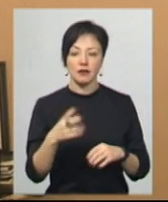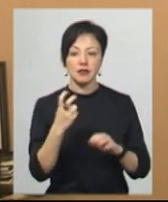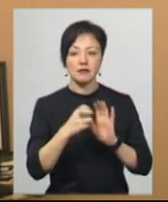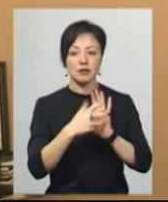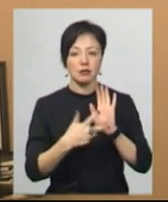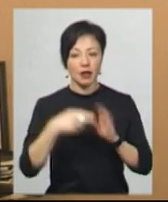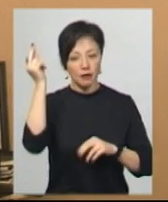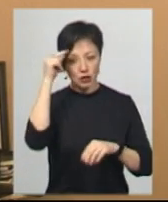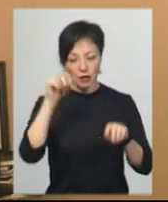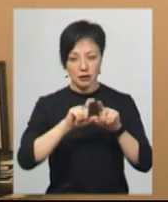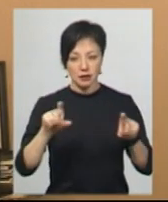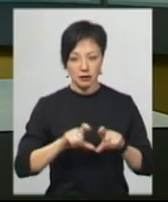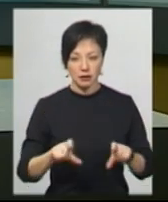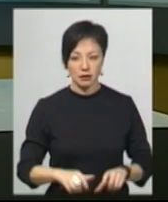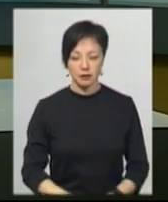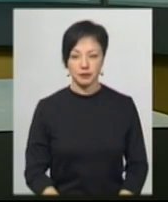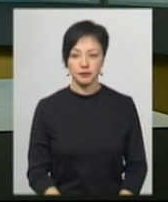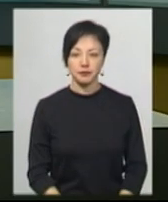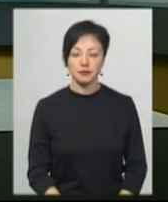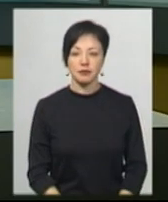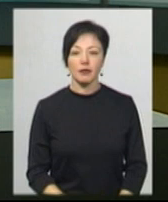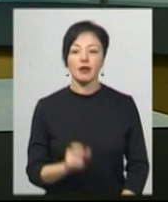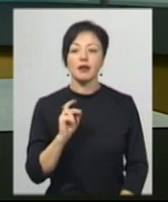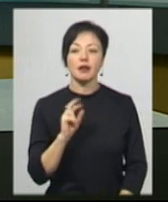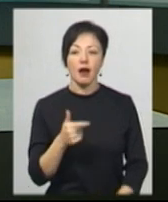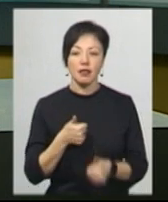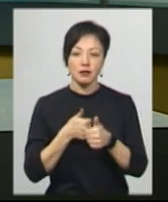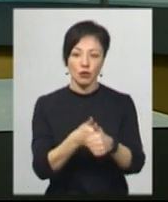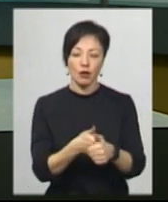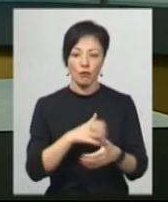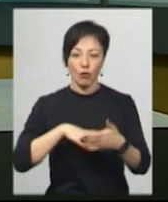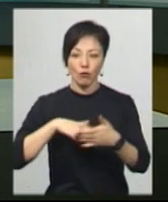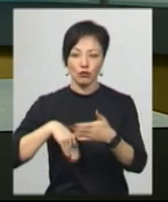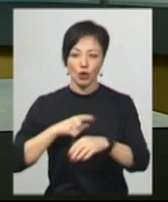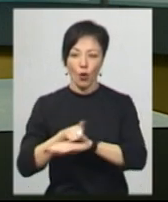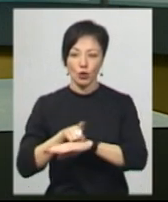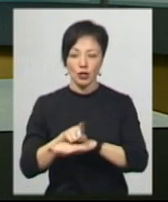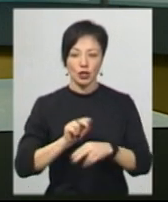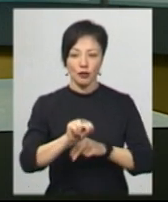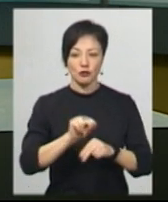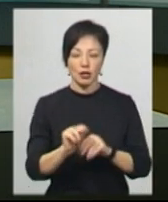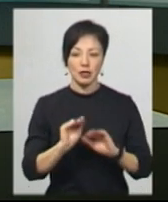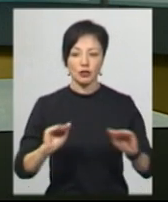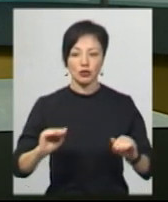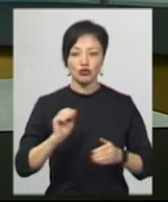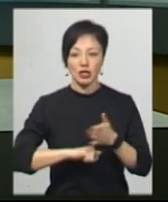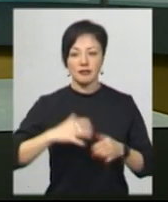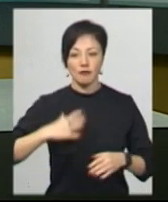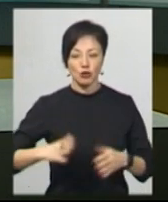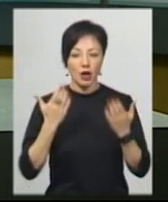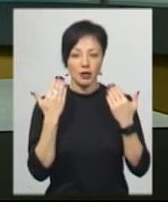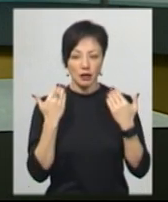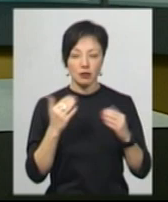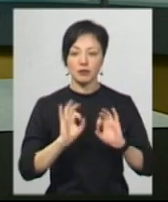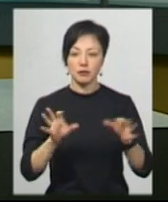218 навчальних закладах. Про те, як наздоганятимуть пропущені години навчання школярі через вимушені канікули, Олег